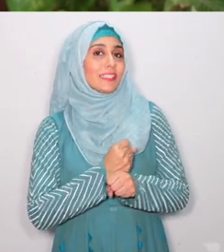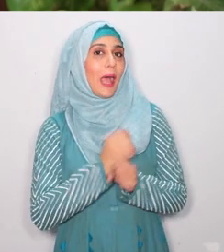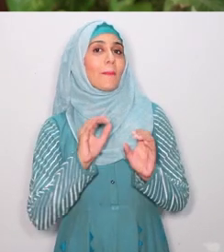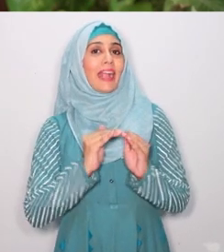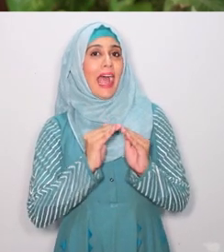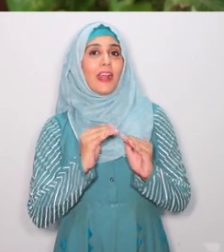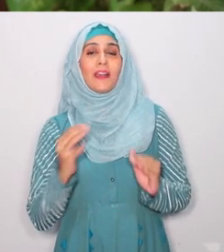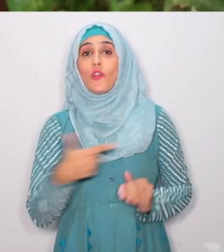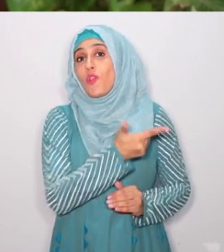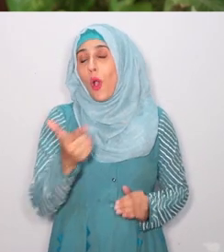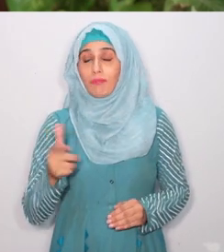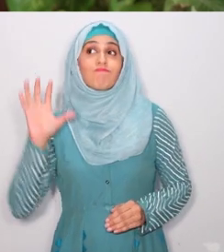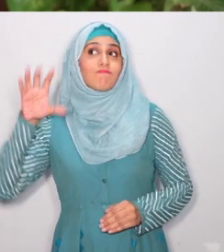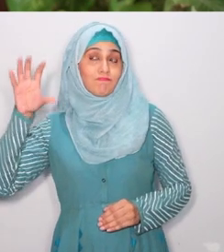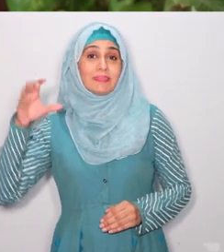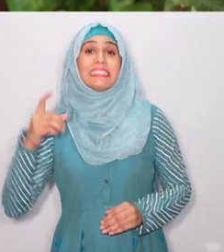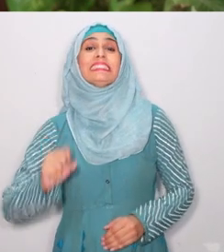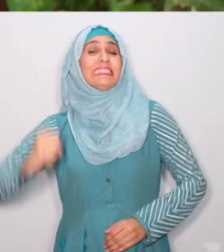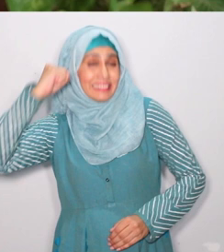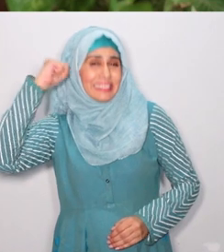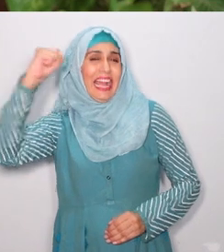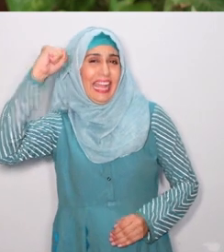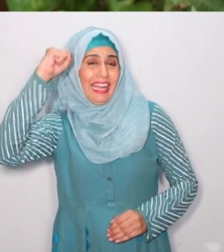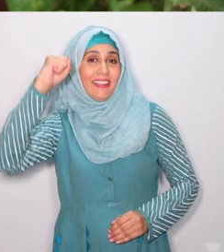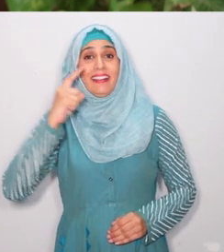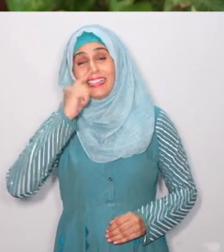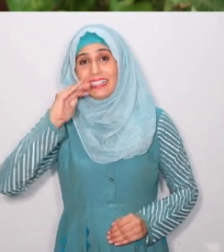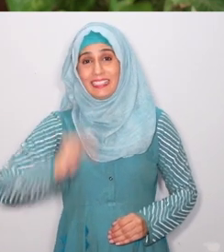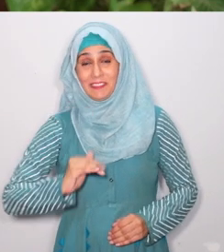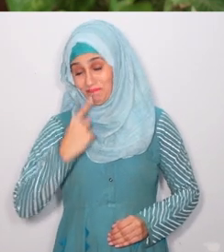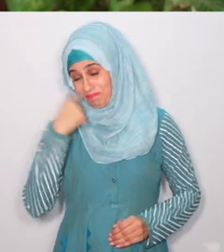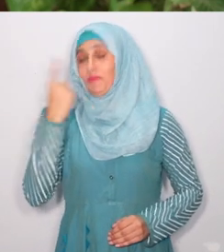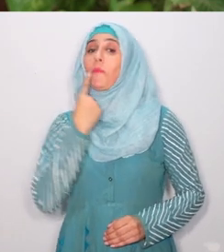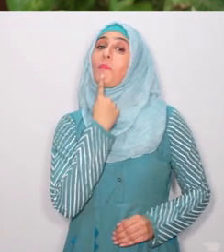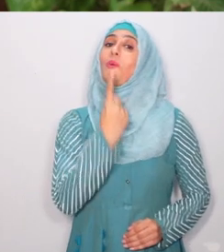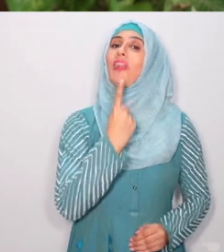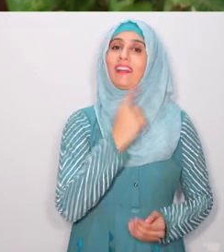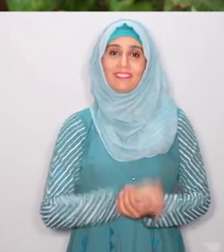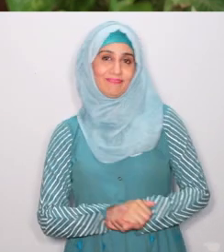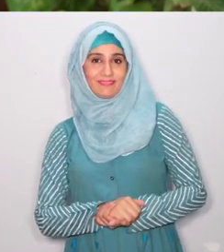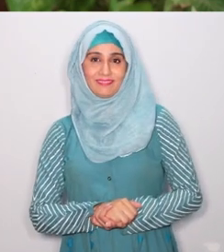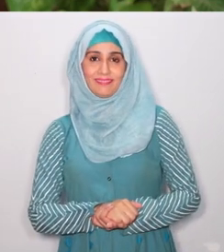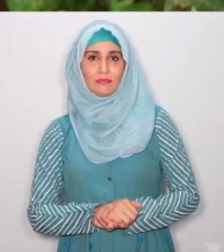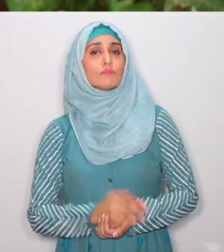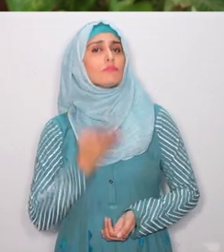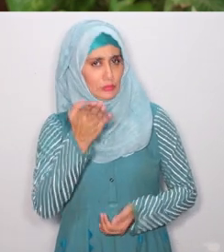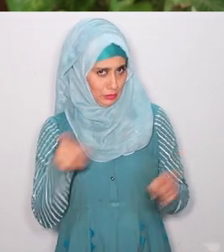मिलाई। जी हाँ, अलीजे ने फखर से कहा, आप भी